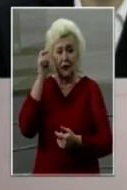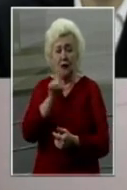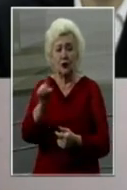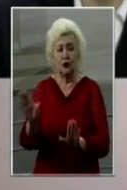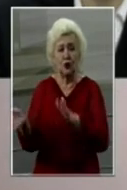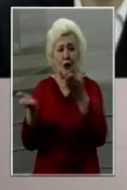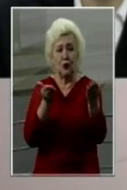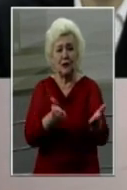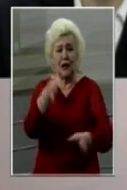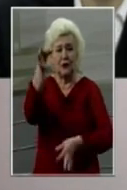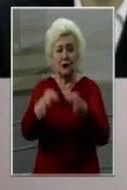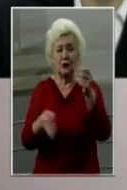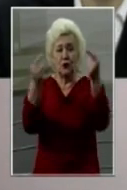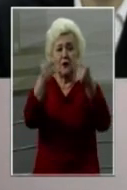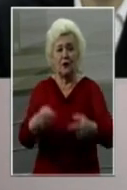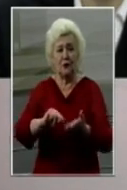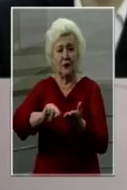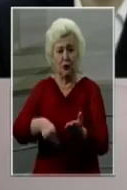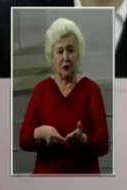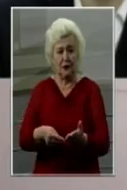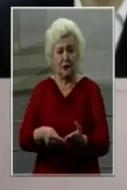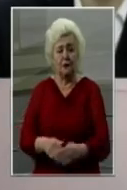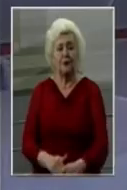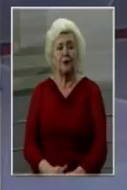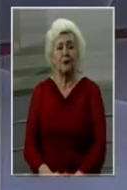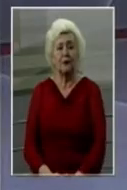доставити суду відповідні довідки.